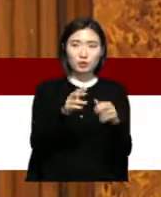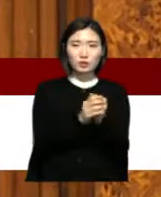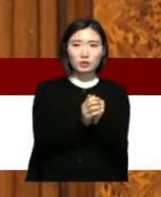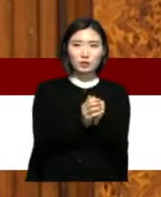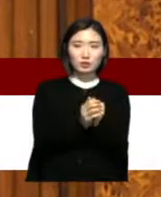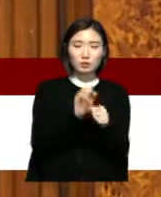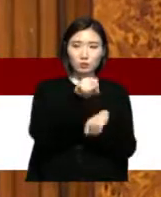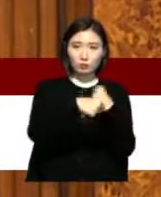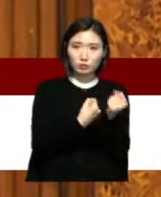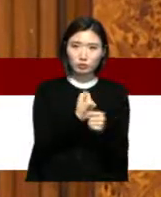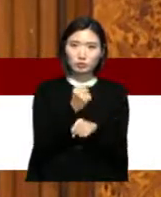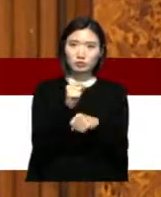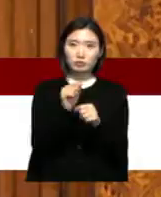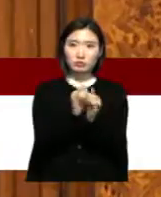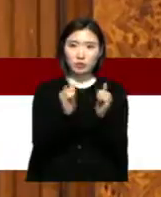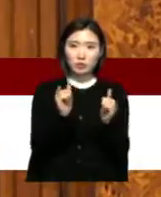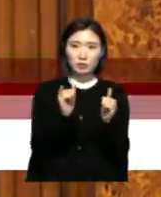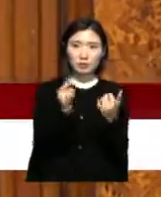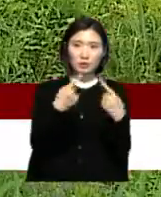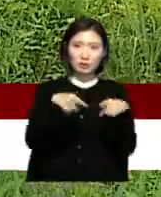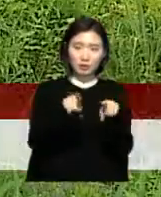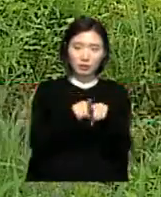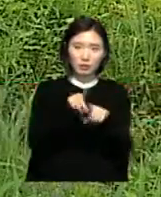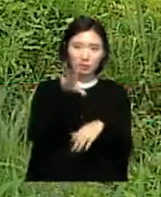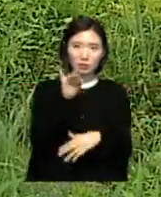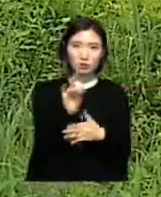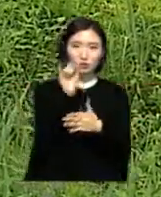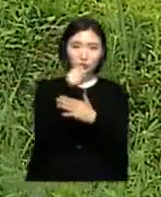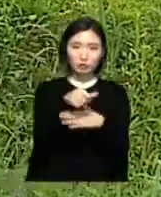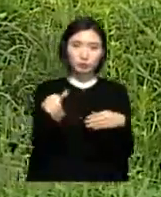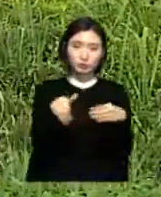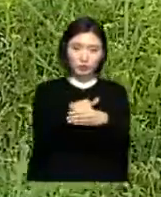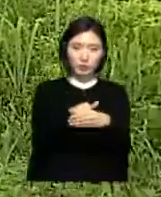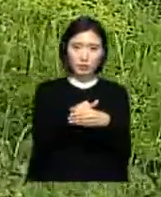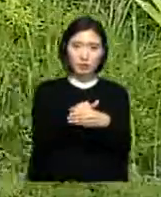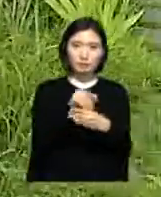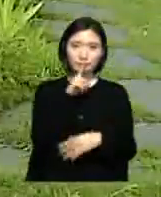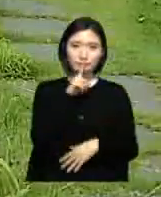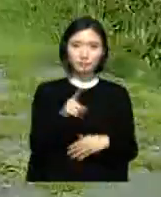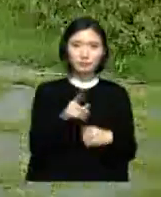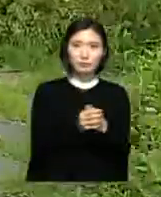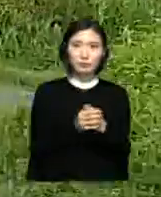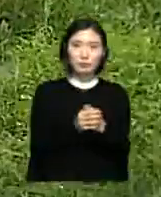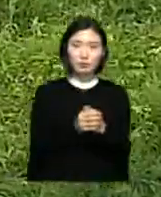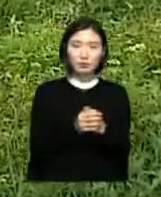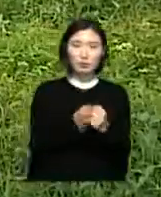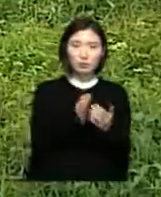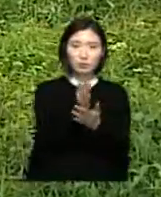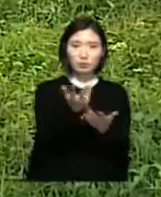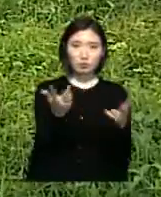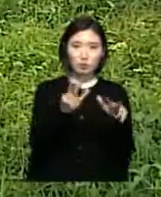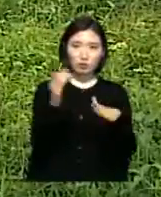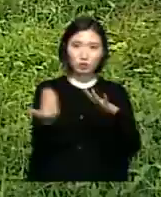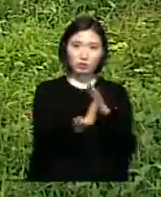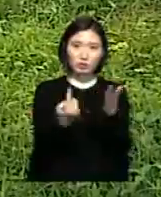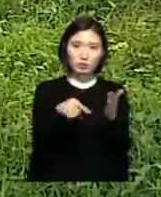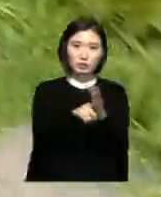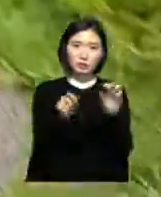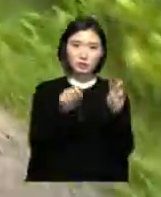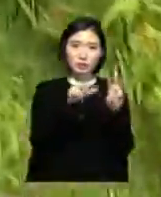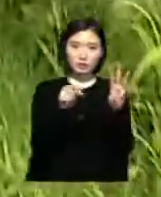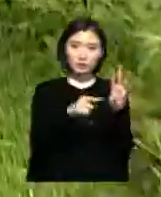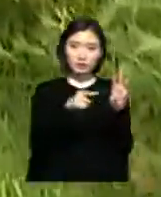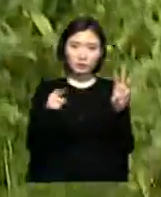공존하는 성숙한 문화를 보편하겠습니다. 강동구는 반려동물 전용 공원을 조성하기 위해 오는 3월에서 4월